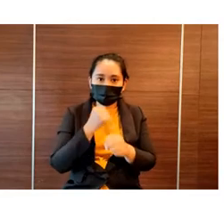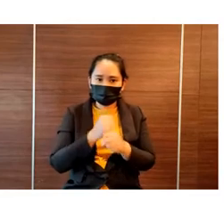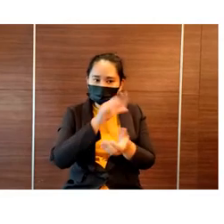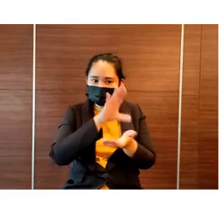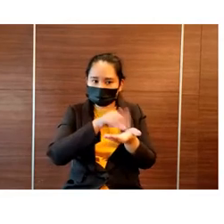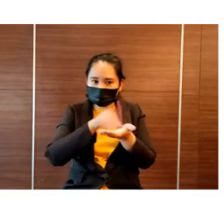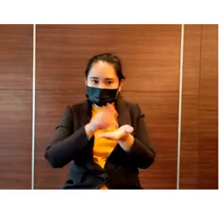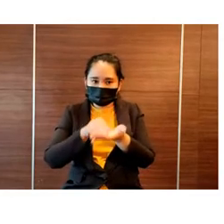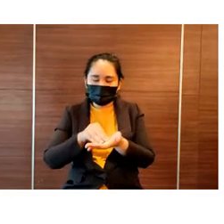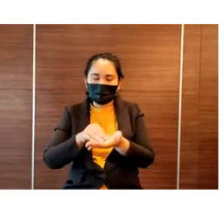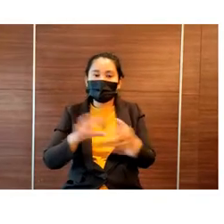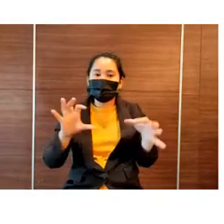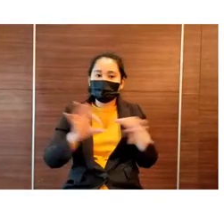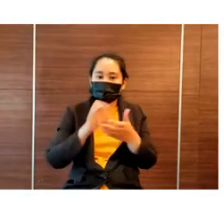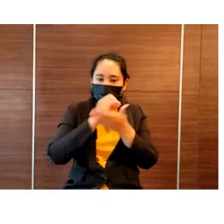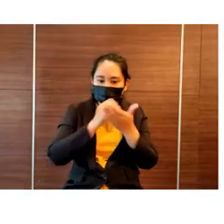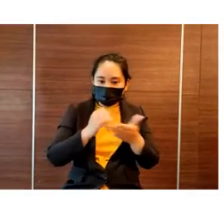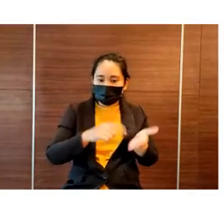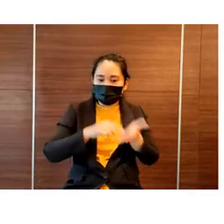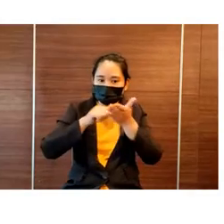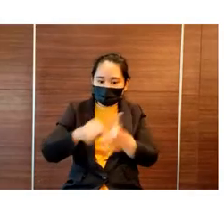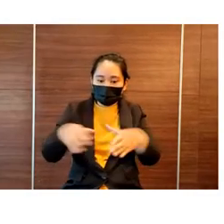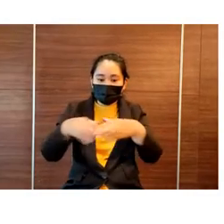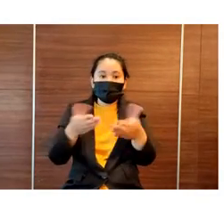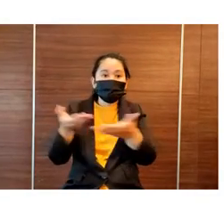านเอางานเคมเซ็กเข้ามาสู่องค์กรนะครับแล้วก็